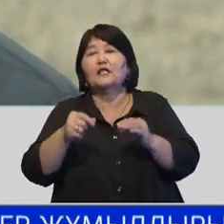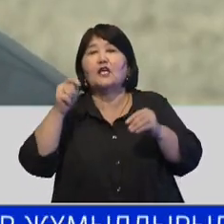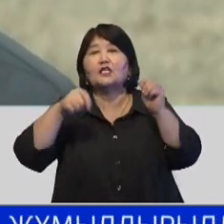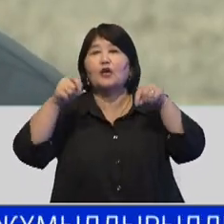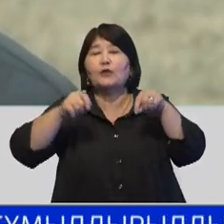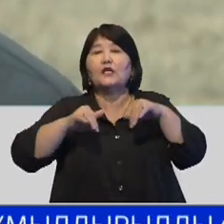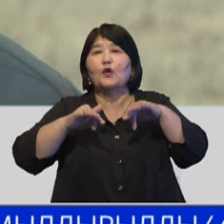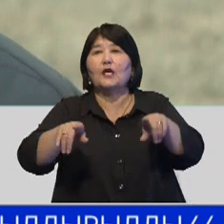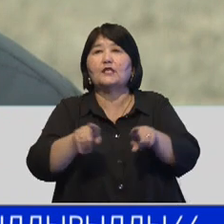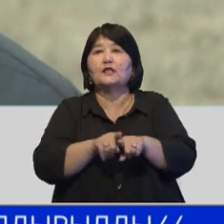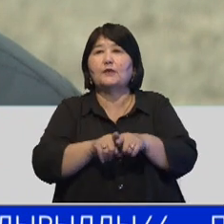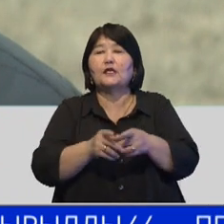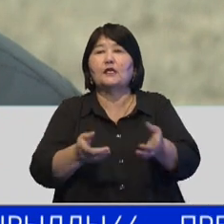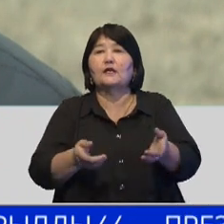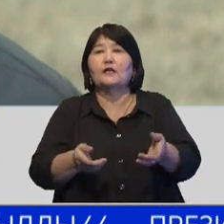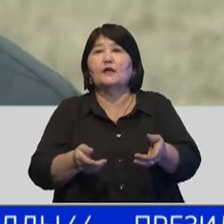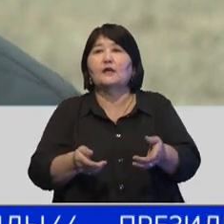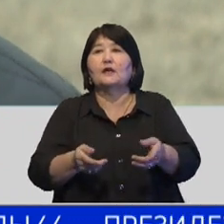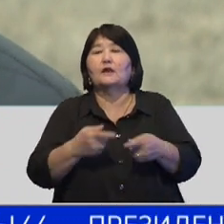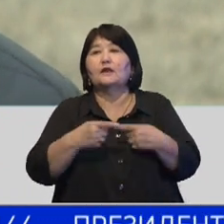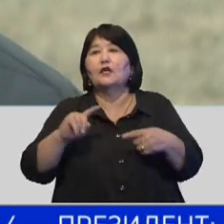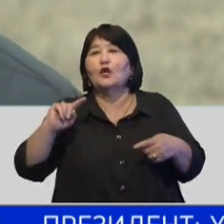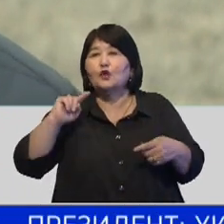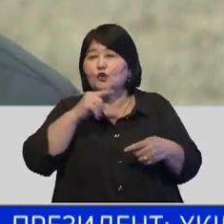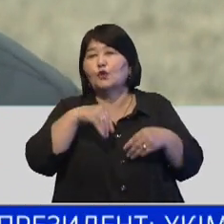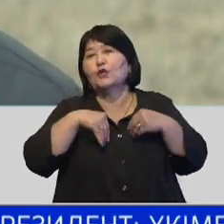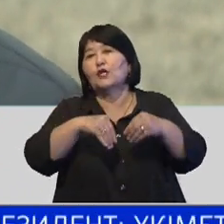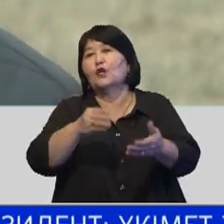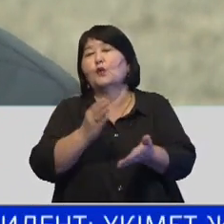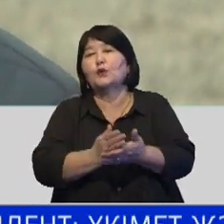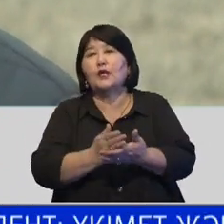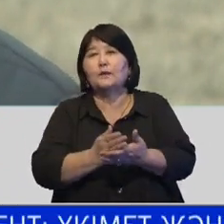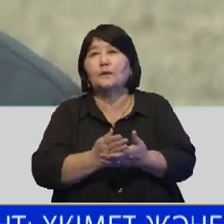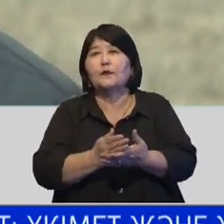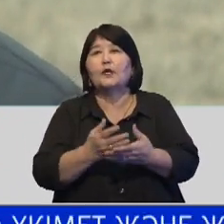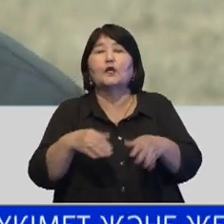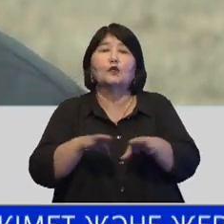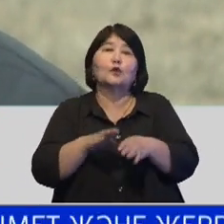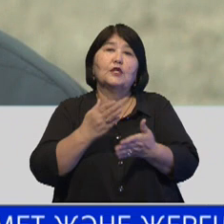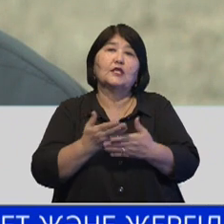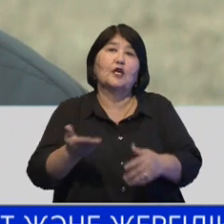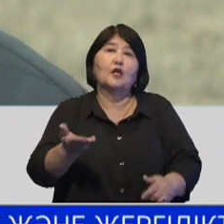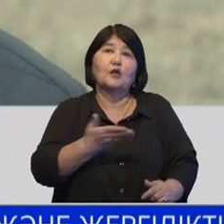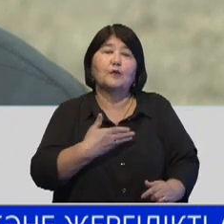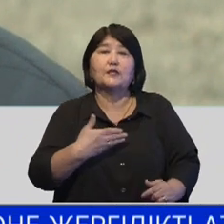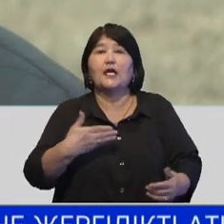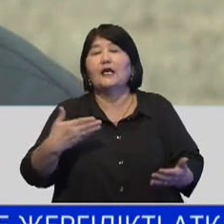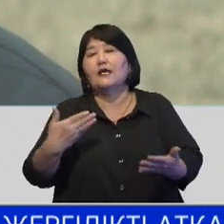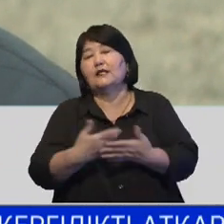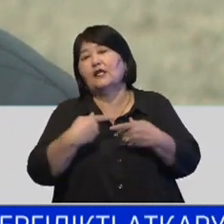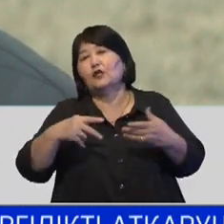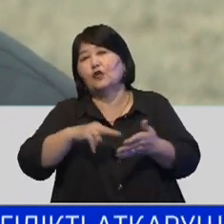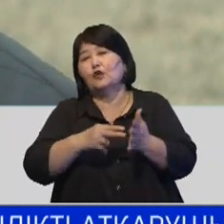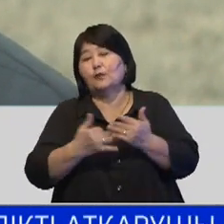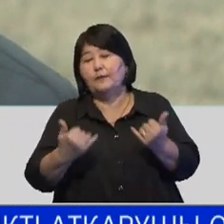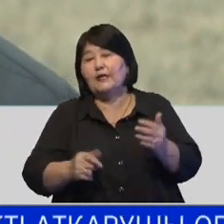жаңбырлатып әдісімен жаңағы сүрлемдік жүгері егуді. Сол сияқты бізде енді инвестициялық жобалар бар, енді биылғы